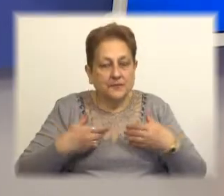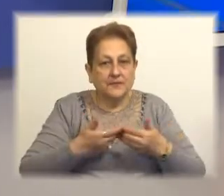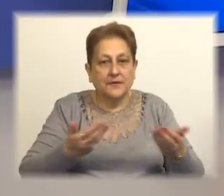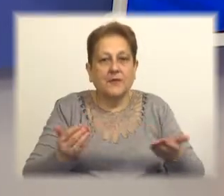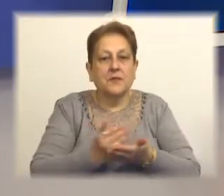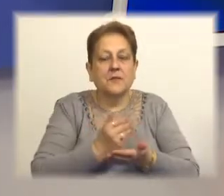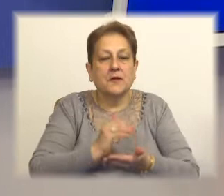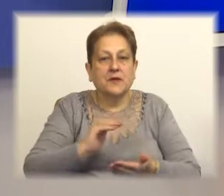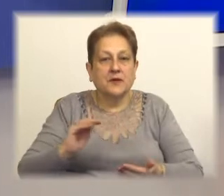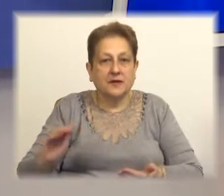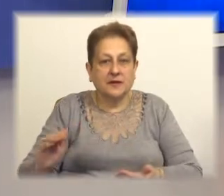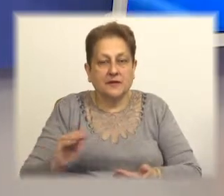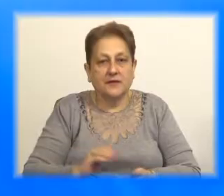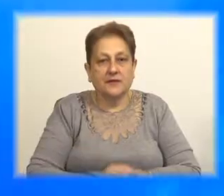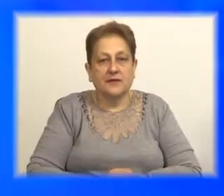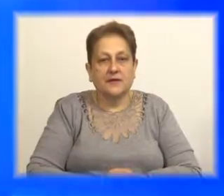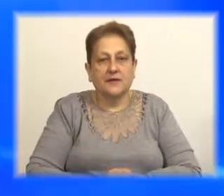Ողջույն եթերում մանկական երկիրն է։